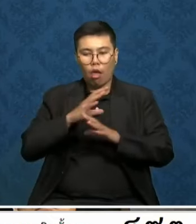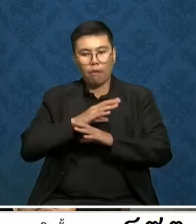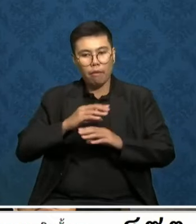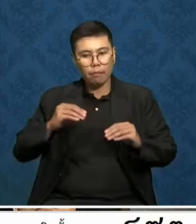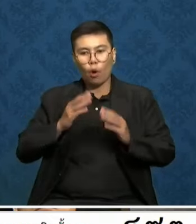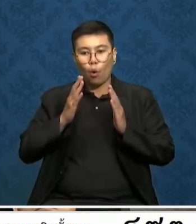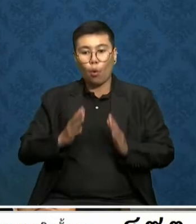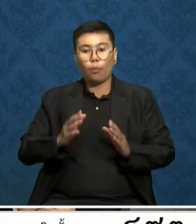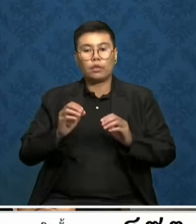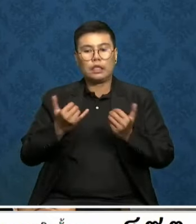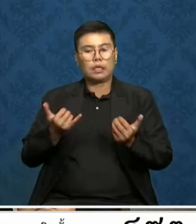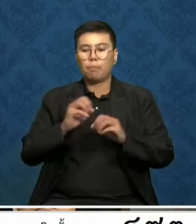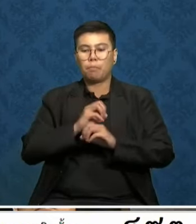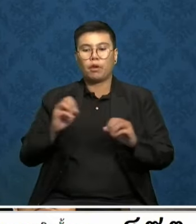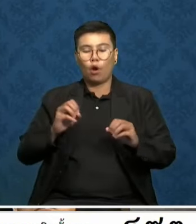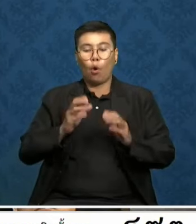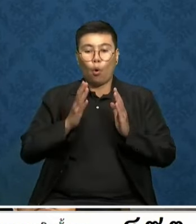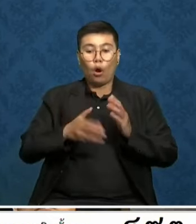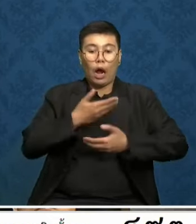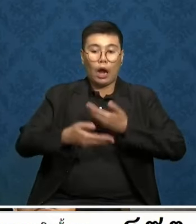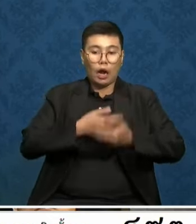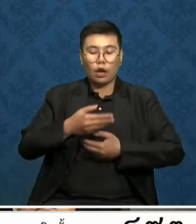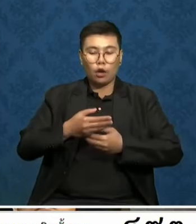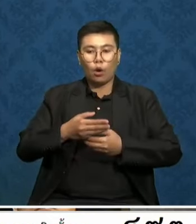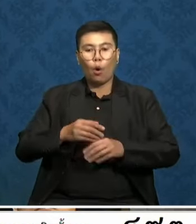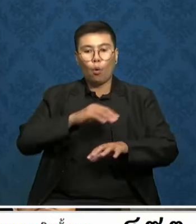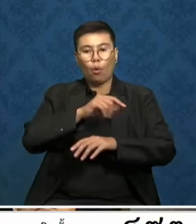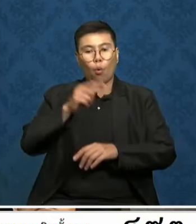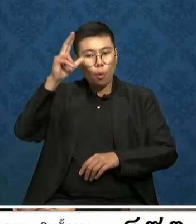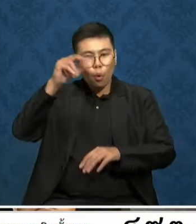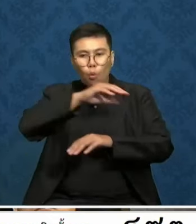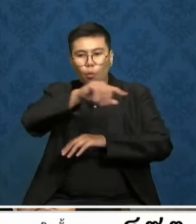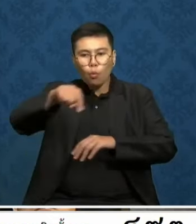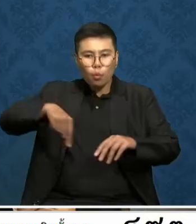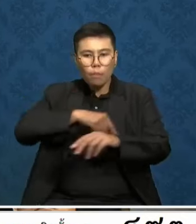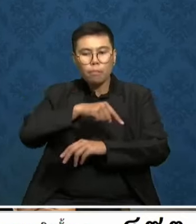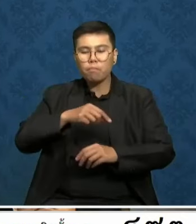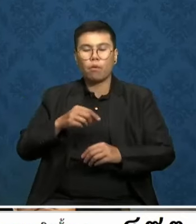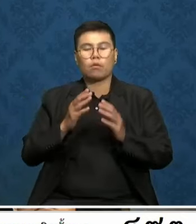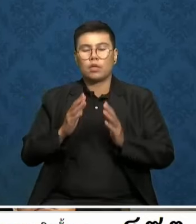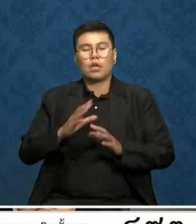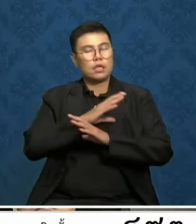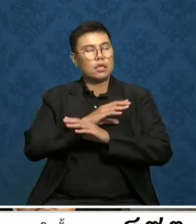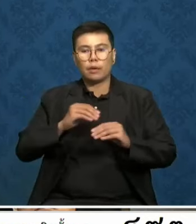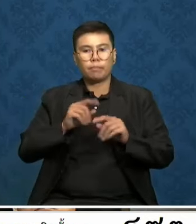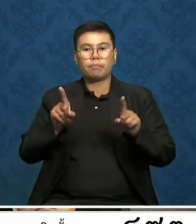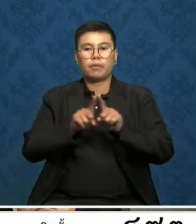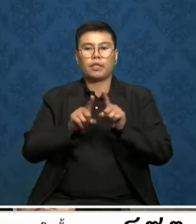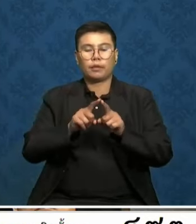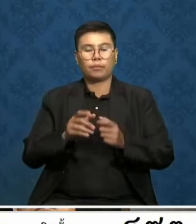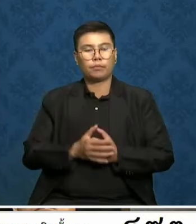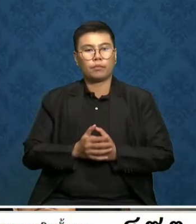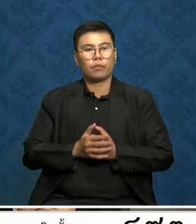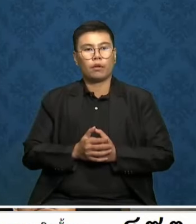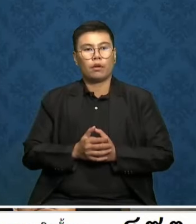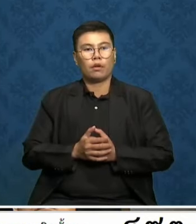พอไม่มีคนเหล่านี้คนที่ขายของในตลาดวงเวียนใหญ่เอ่ยตลาดเงินวิจิตเอ่ยก็เงียบเหงาไปตามๆกันครับไม่